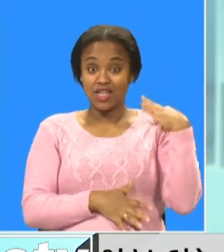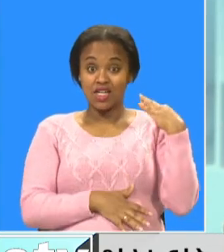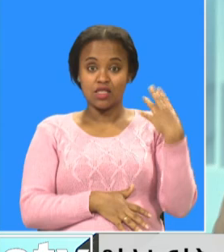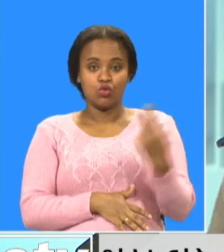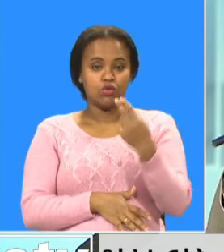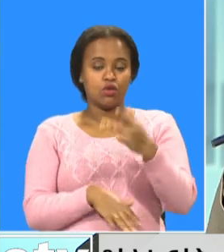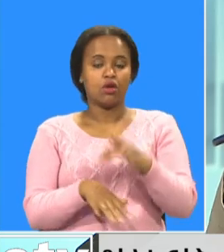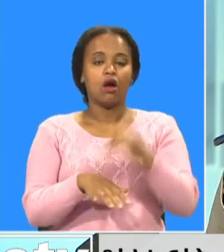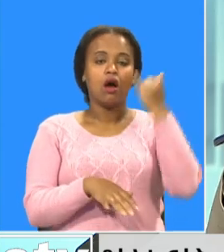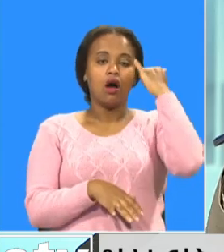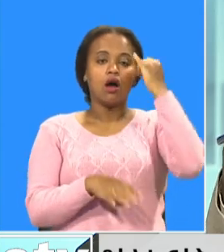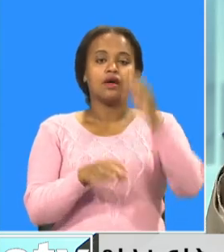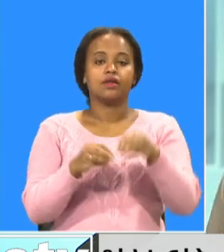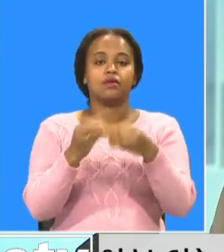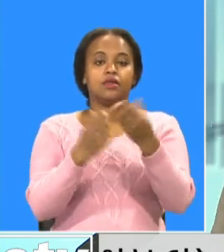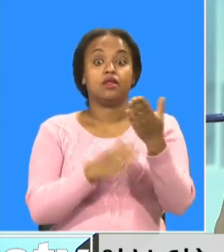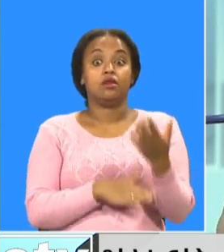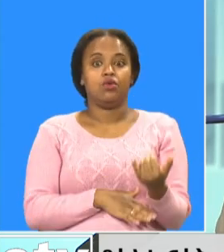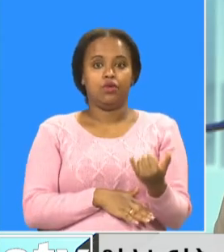ላይ ሐሳቦችን ሰጥተው ነበር።